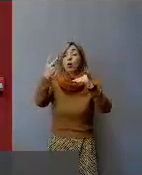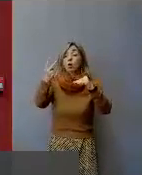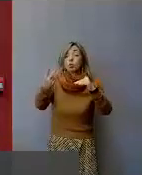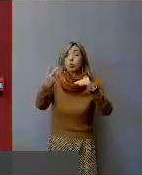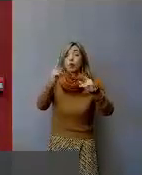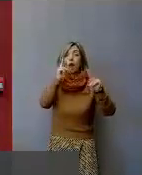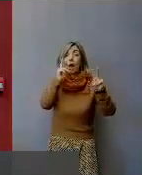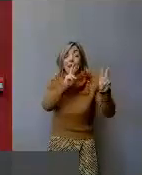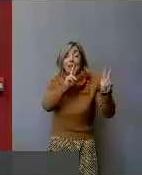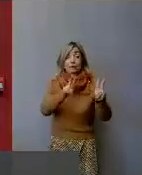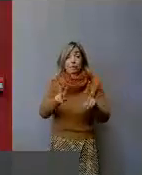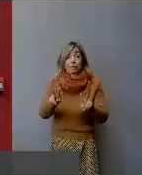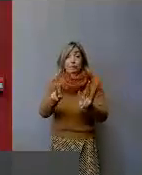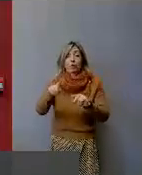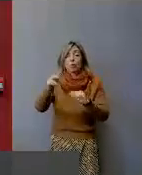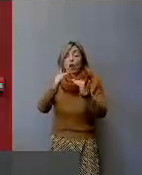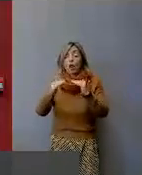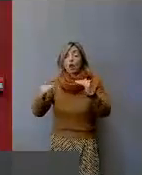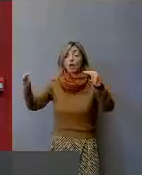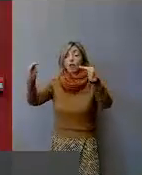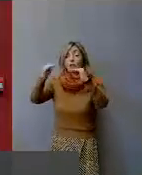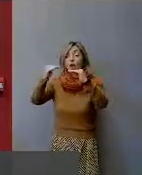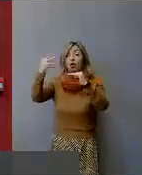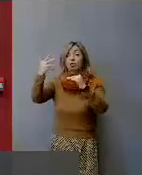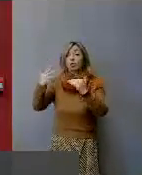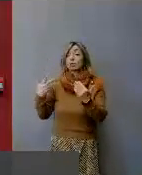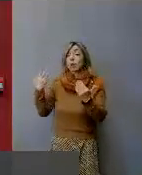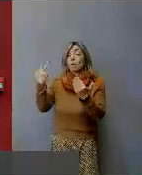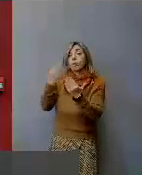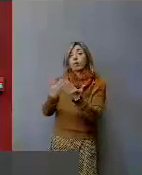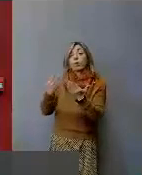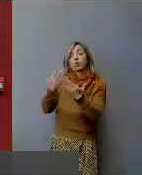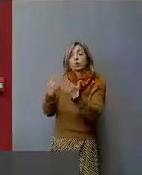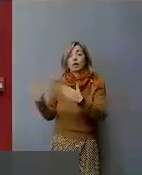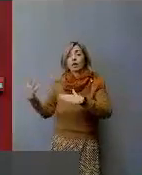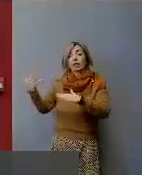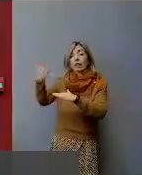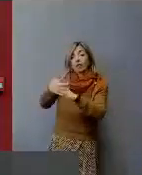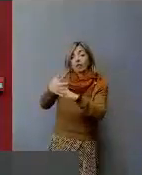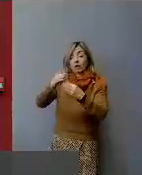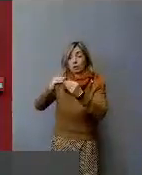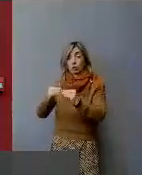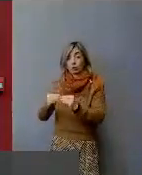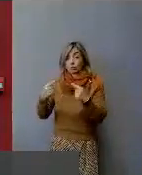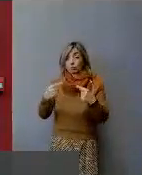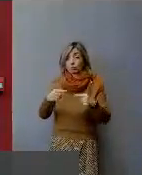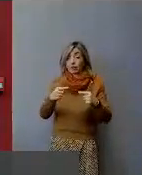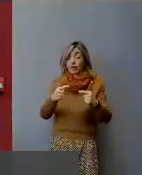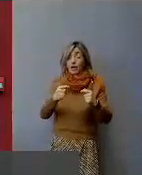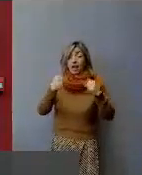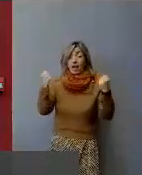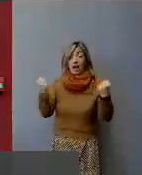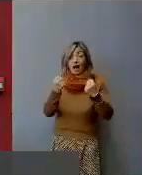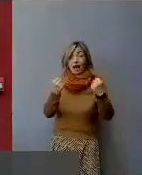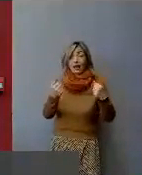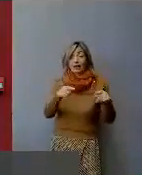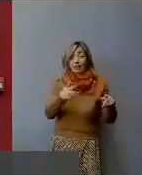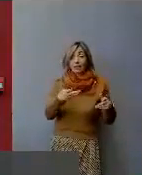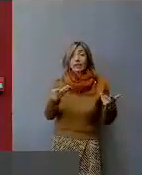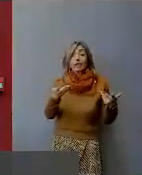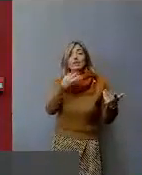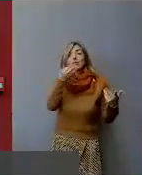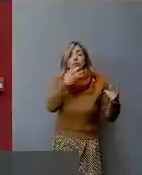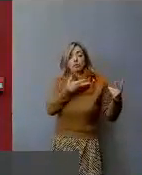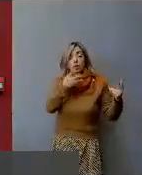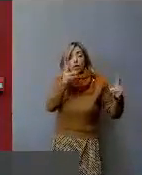le proposte di interventi quindi questa attività all'attività di verifica che sta